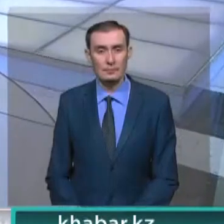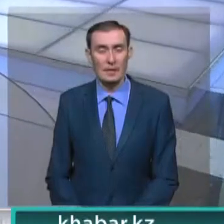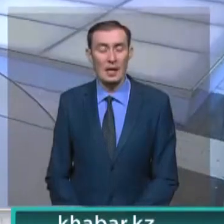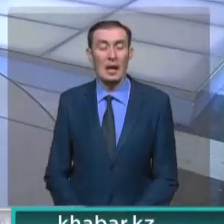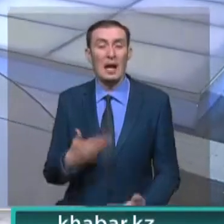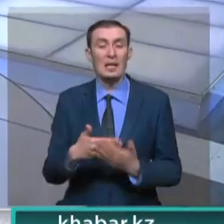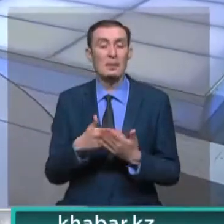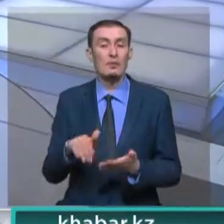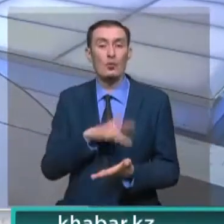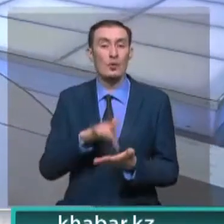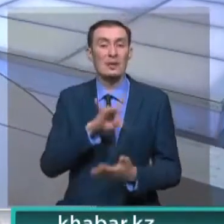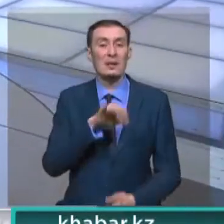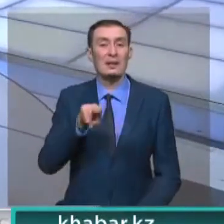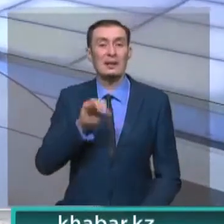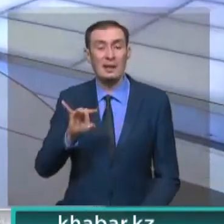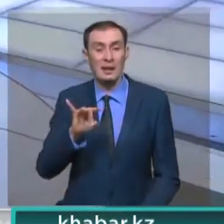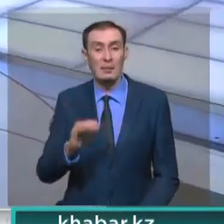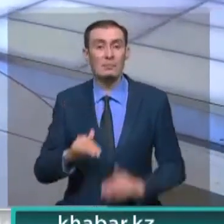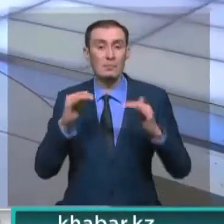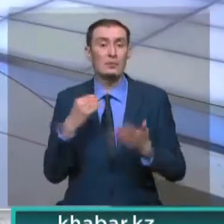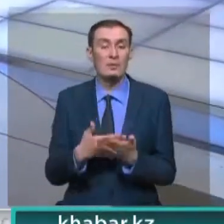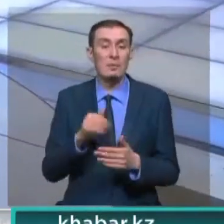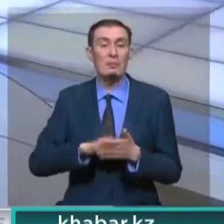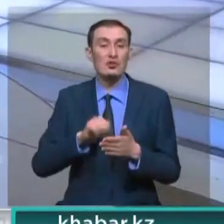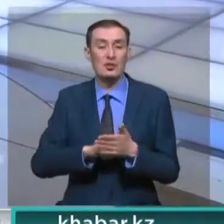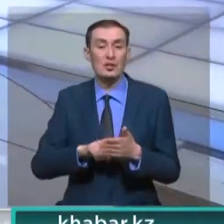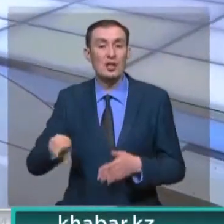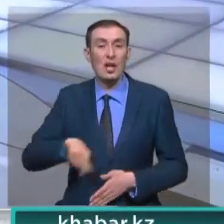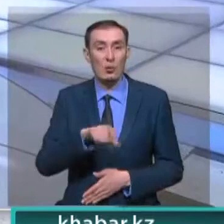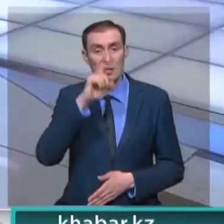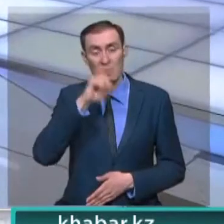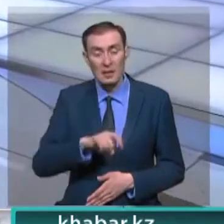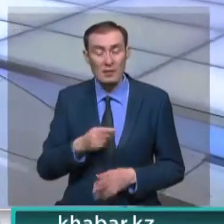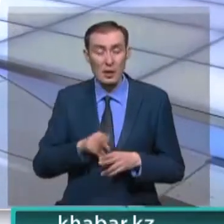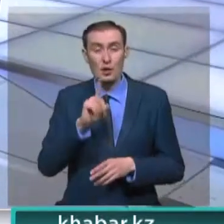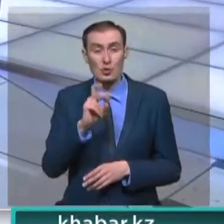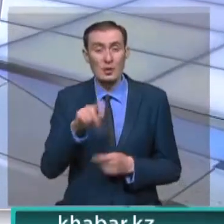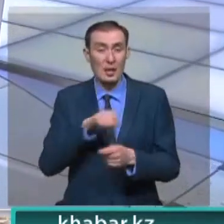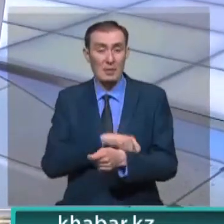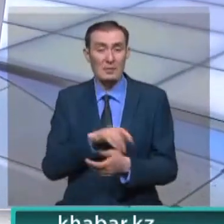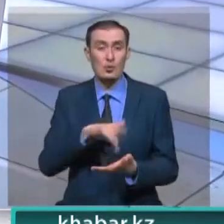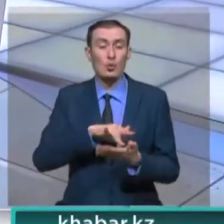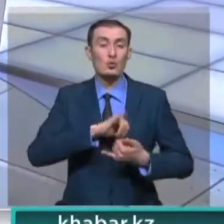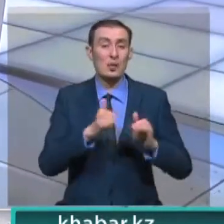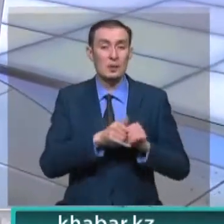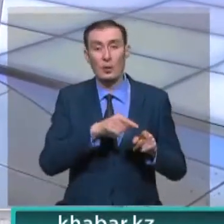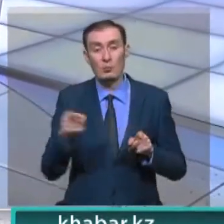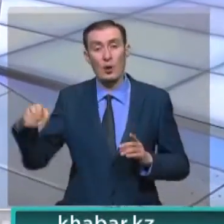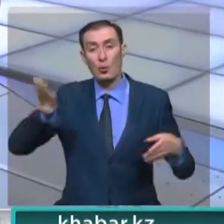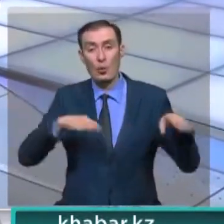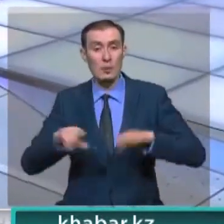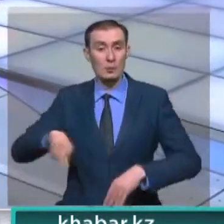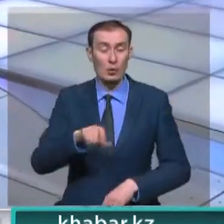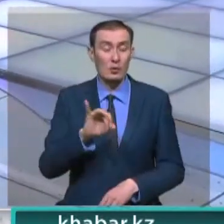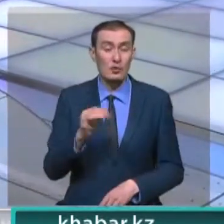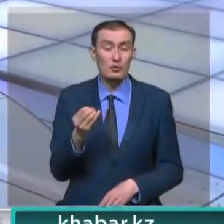Вот в Рейдере цены на продукты растут из-за бездорожья. Сложная логистика – это 100 километров из Усть-Каменогорска по горным склонам,